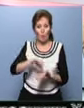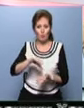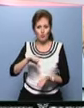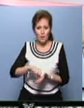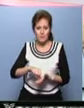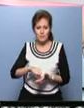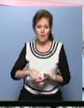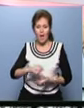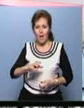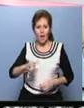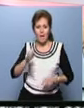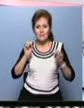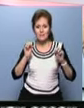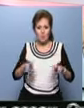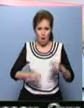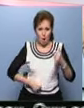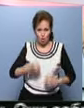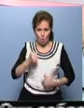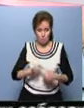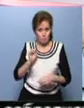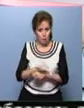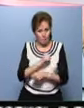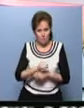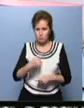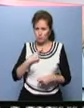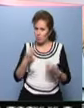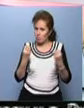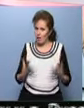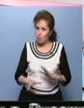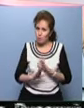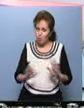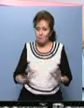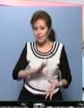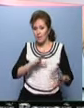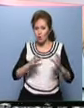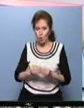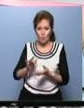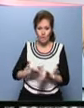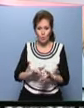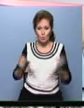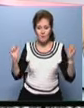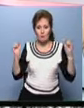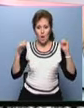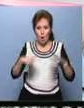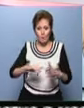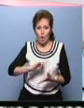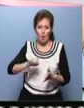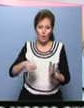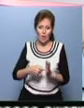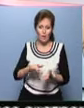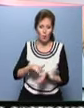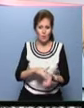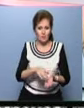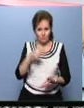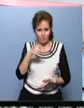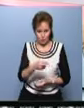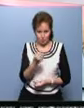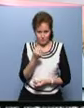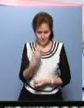победить в которых было совсем непросто. Итоги турслета Ижевск, город туризма 2013, в репортаже Дмитрия